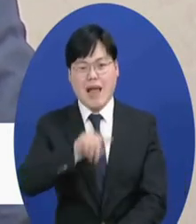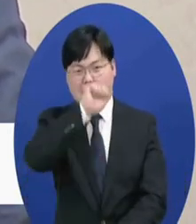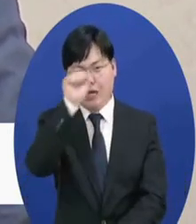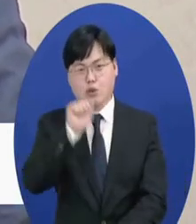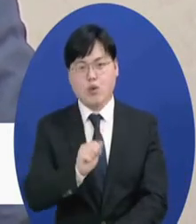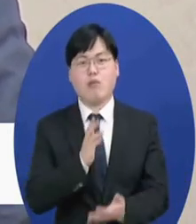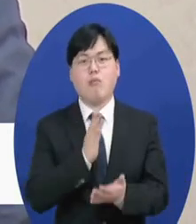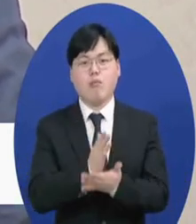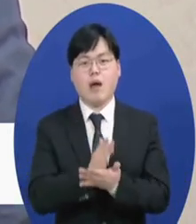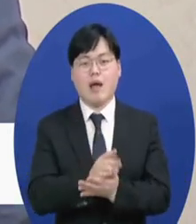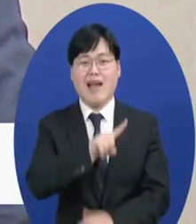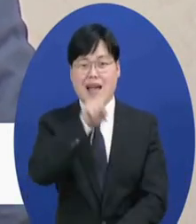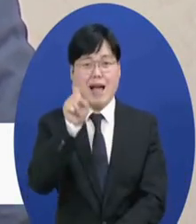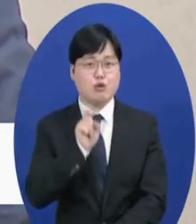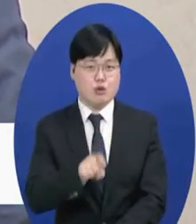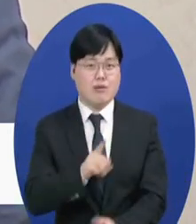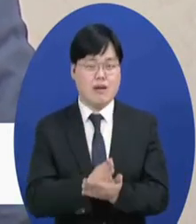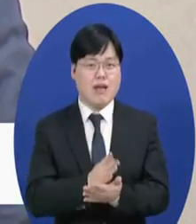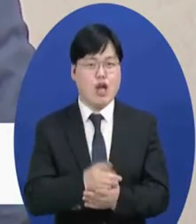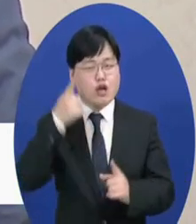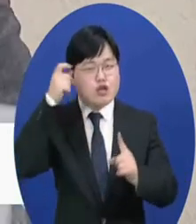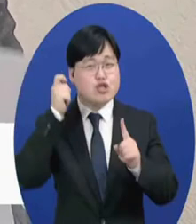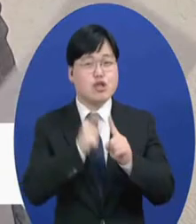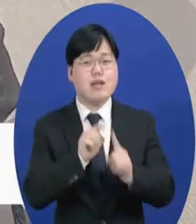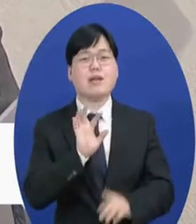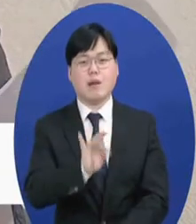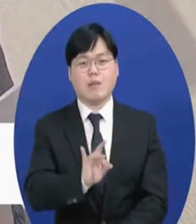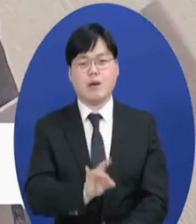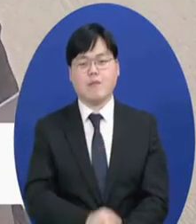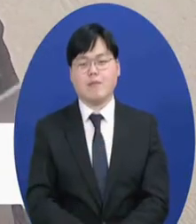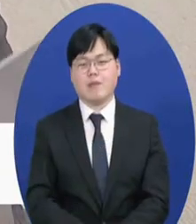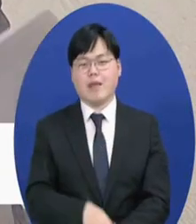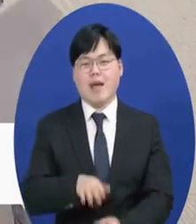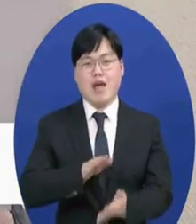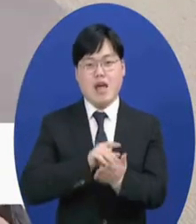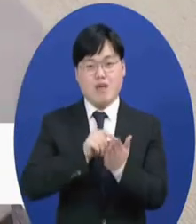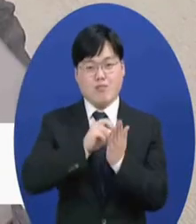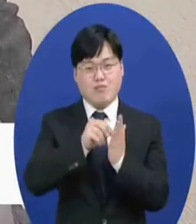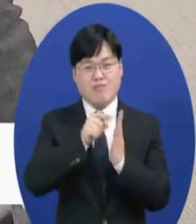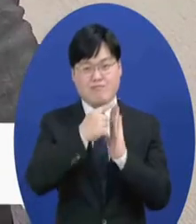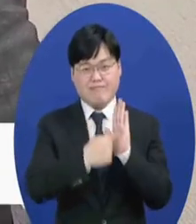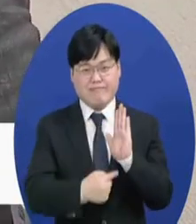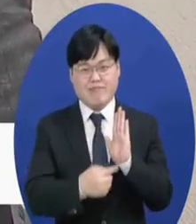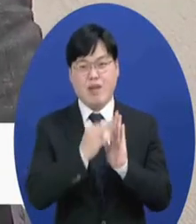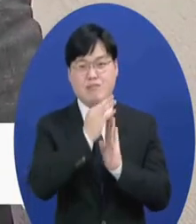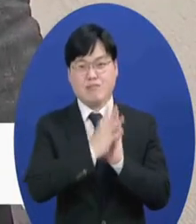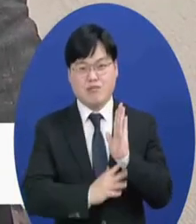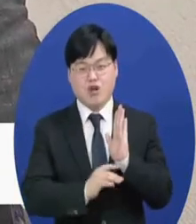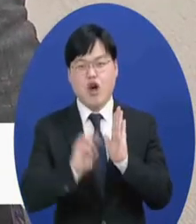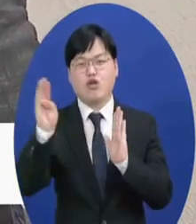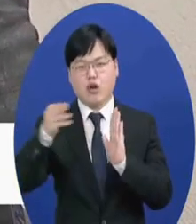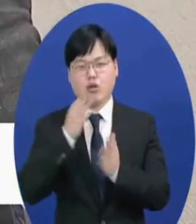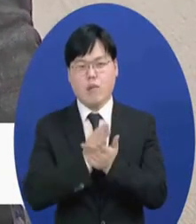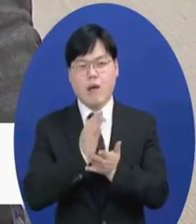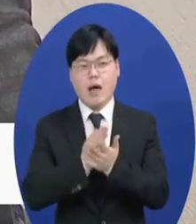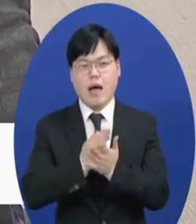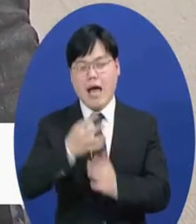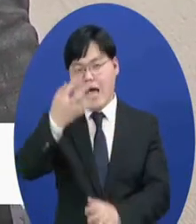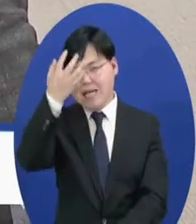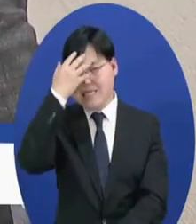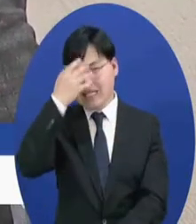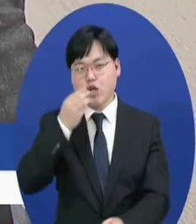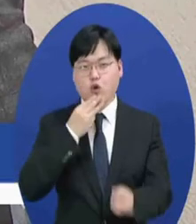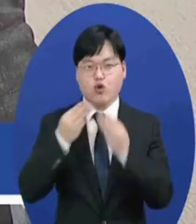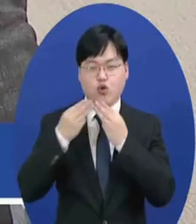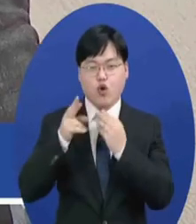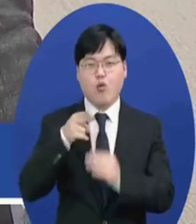асуултын тэмдэг гарч ирж байна. Энэ яах зорилготой мөнгө вэ гэдэг. Сайн энэ албан шаардлагад маш тодорхой зүйлийг хэлж байна. Засгийн газрын шүүх